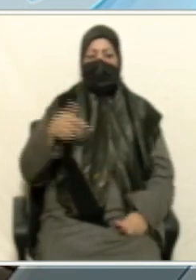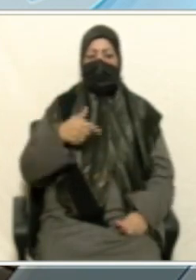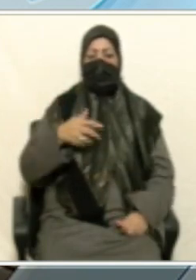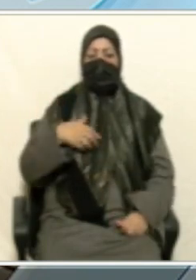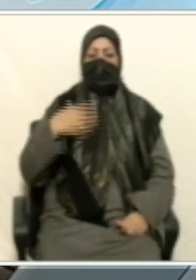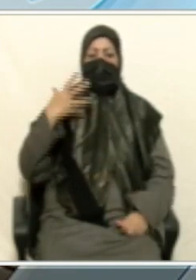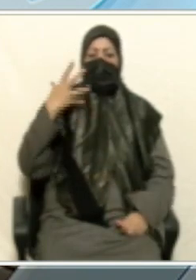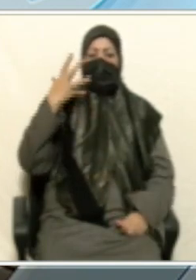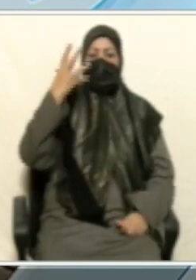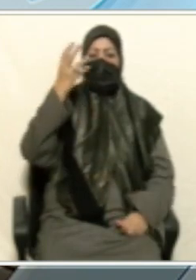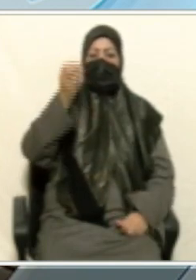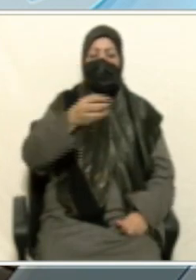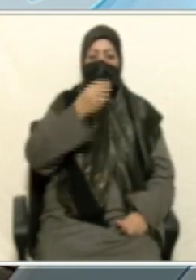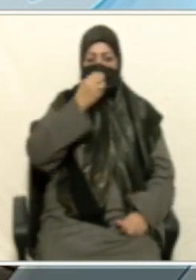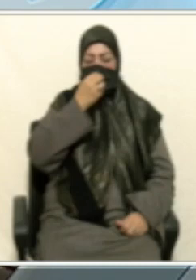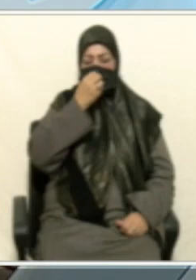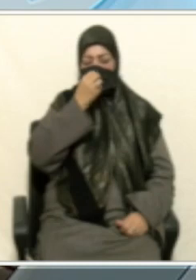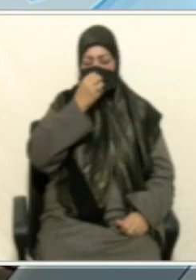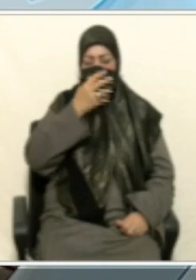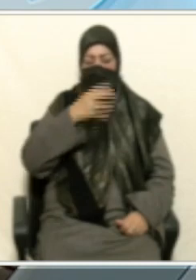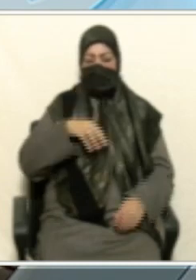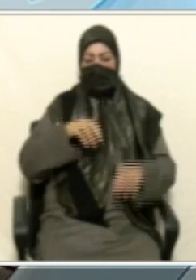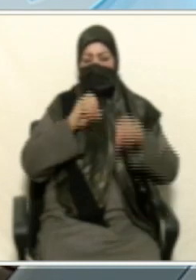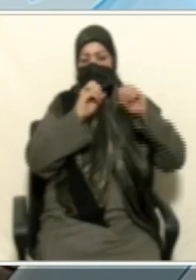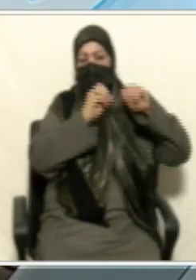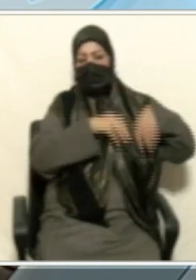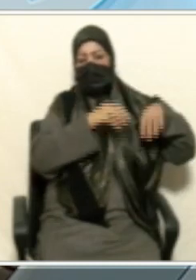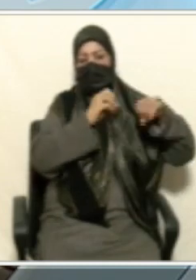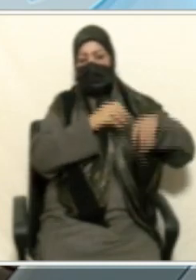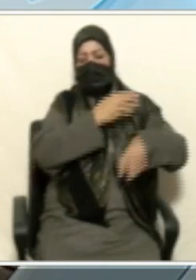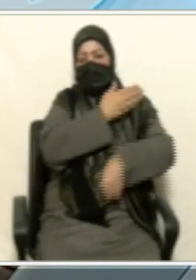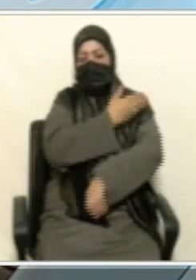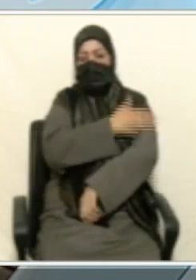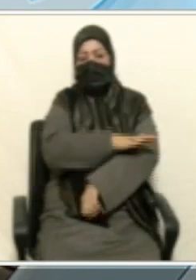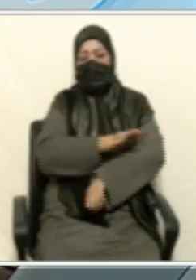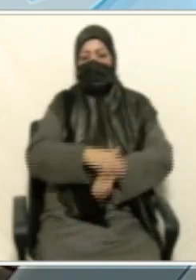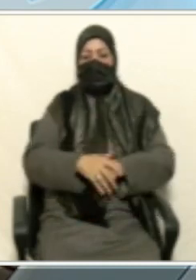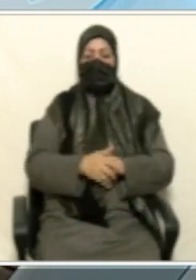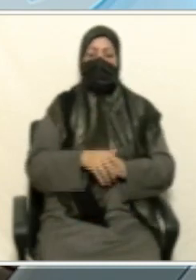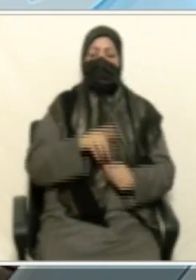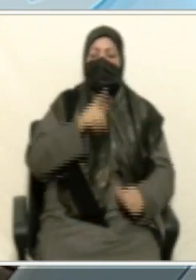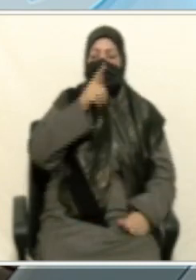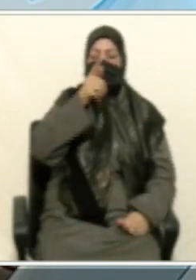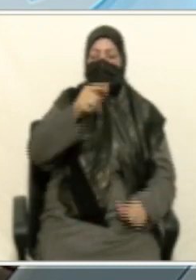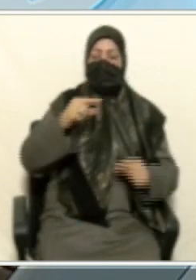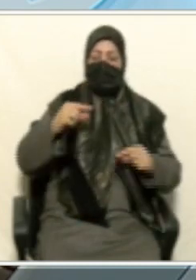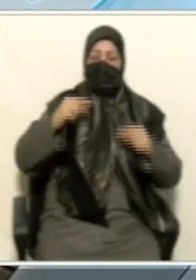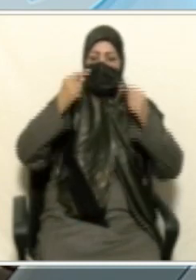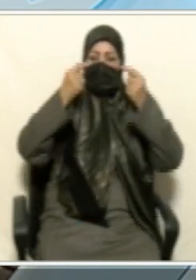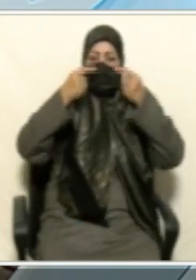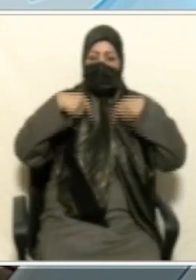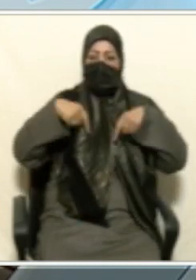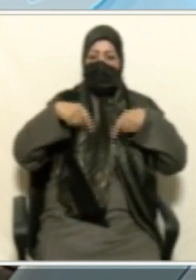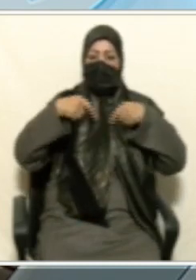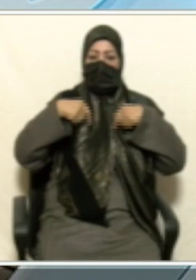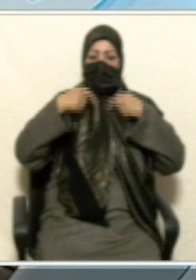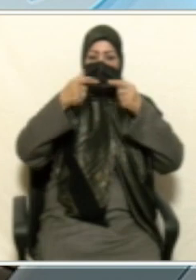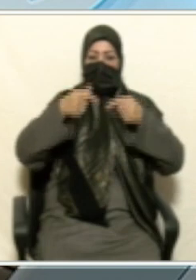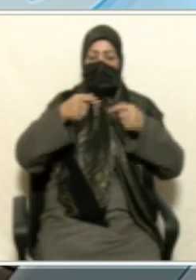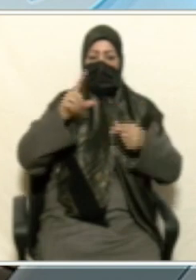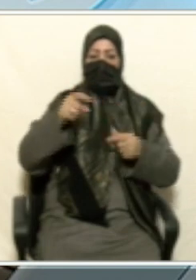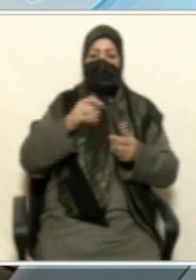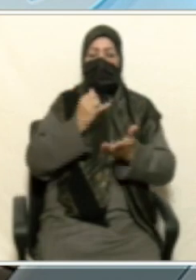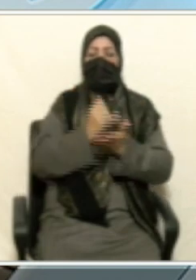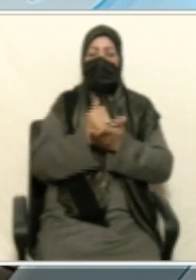فهو كفارة له. وجاء في الحديث عن النبي صلى الله عليه وسلم أنه قال: الحدود كفارات. فالإنسان